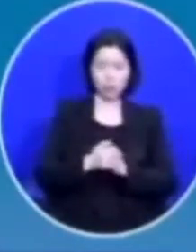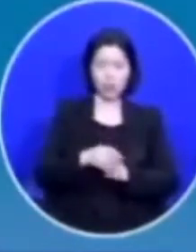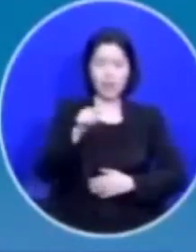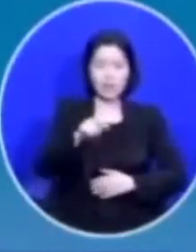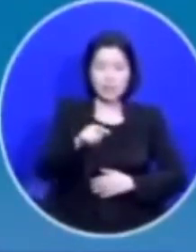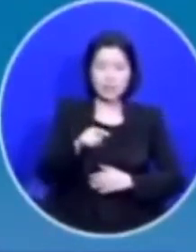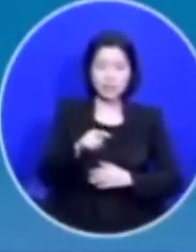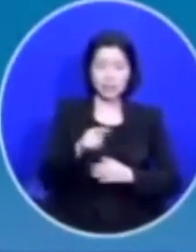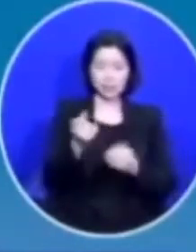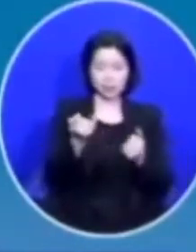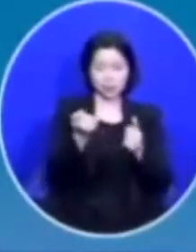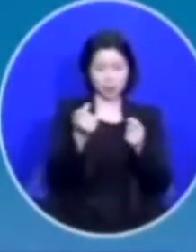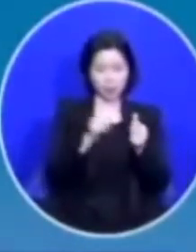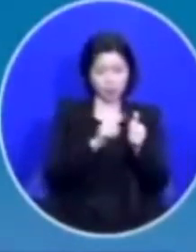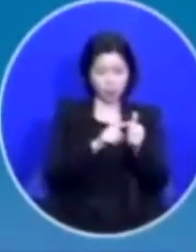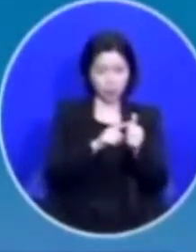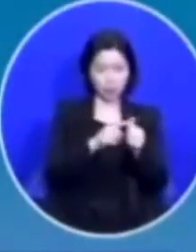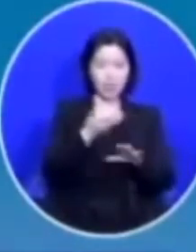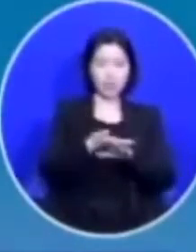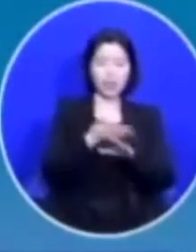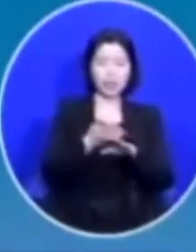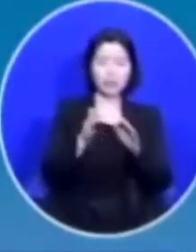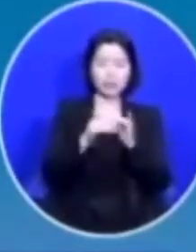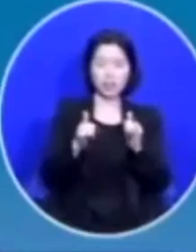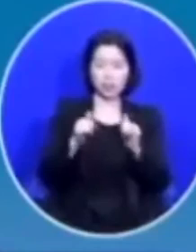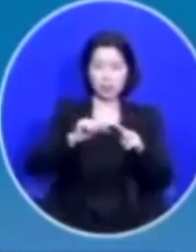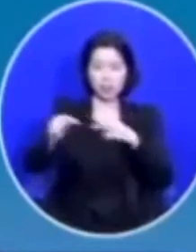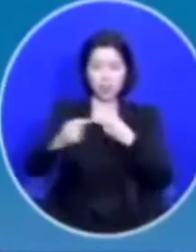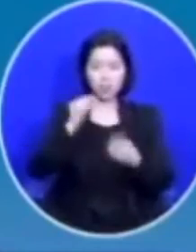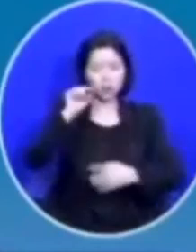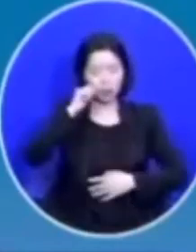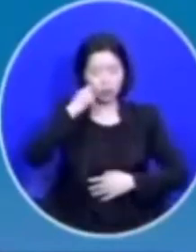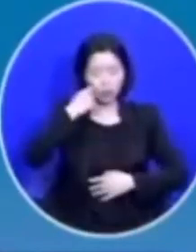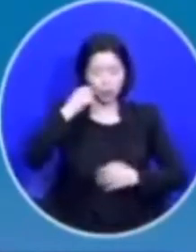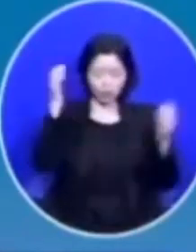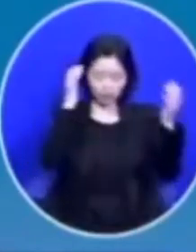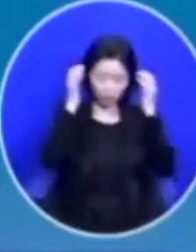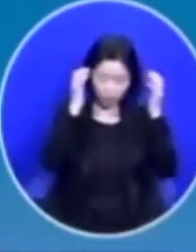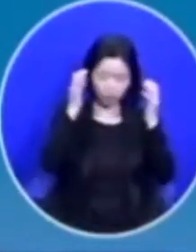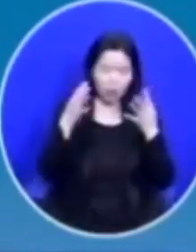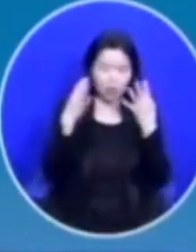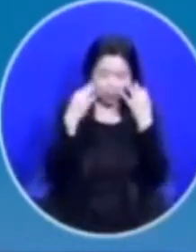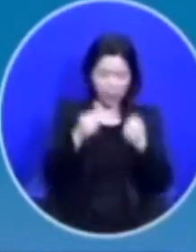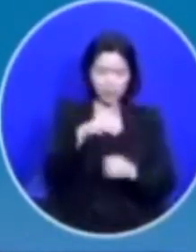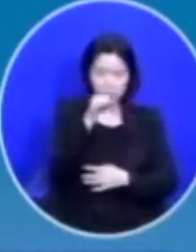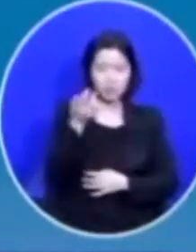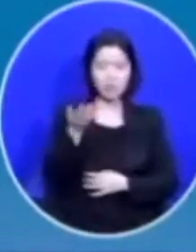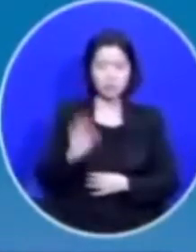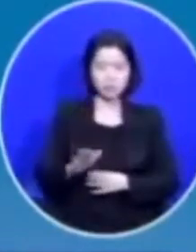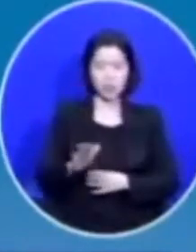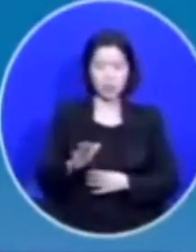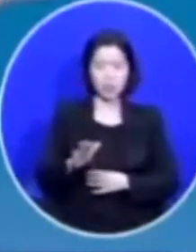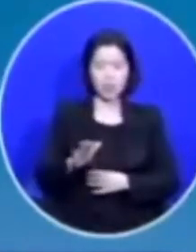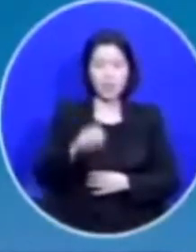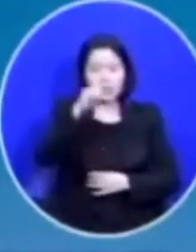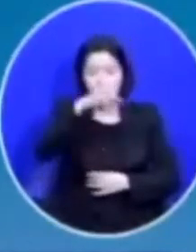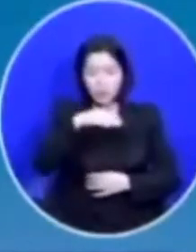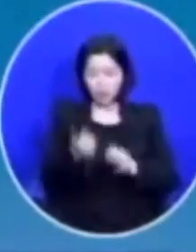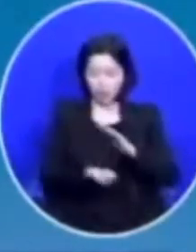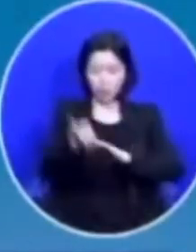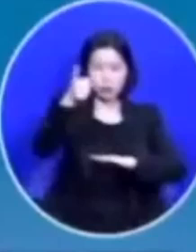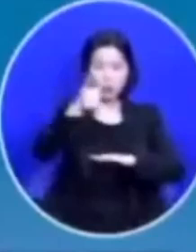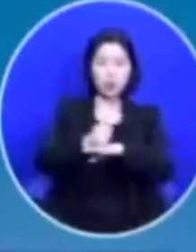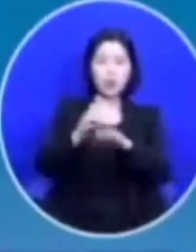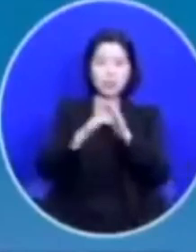그에게 남이 이해하기 어려운 시련이 얼마나 많 했겠습니까 그러나 그는 그저 성공한 사람이